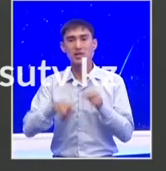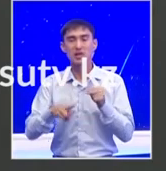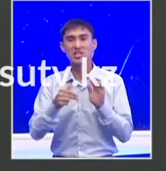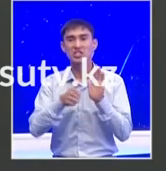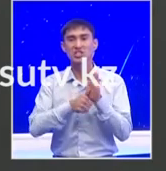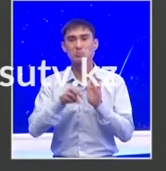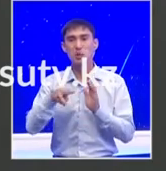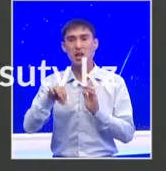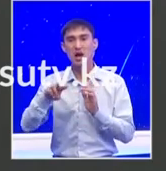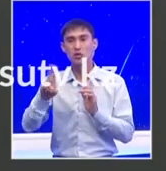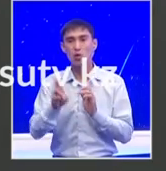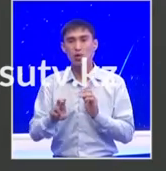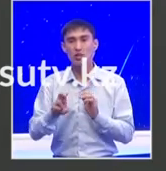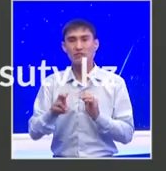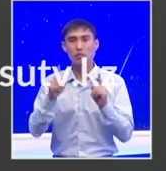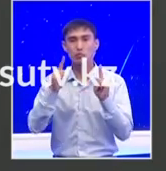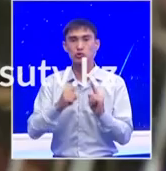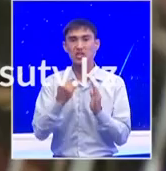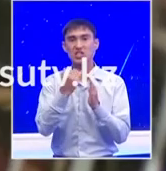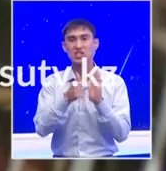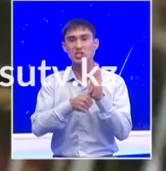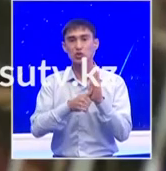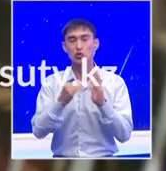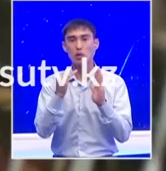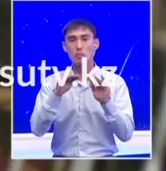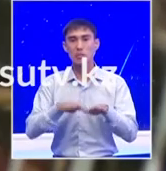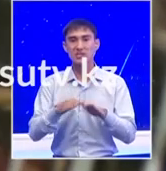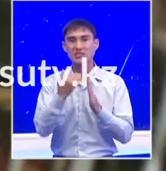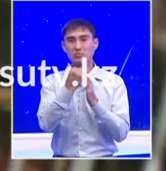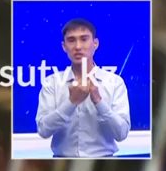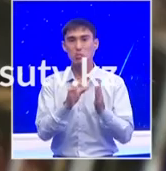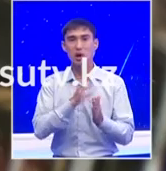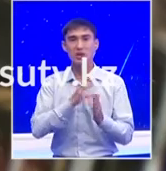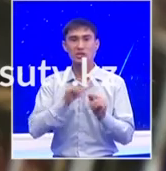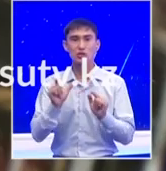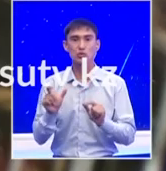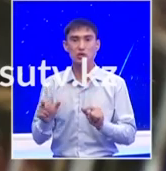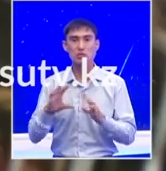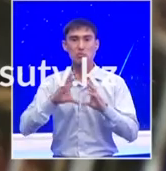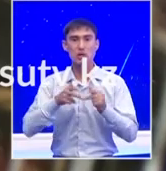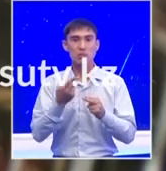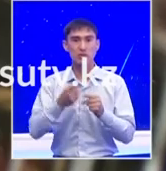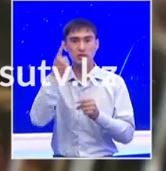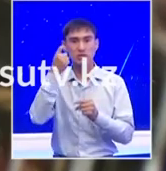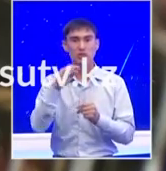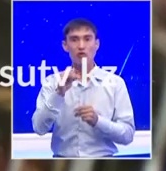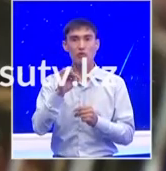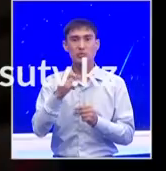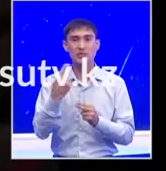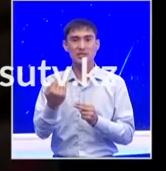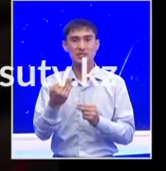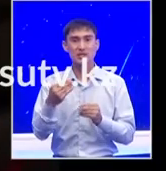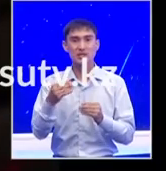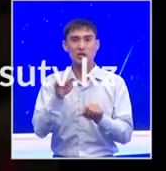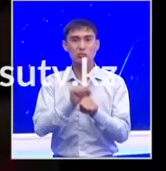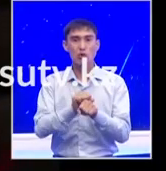более 6 миллиардов долларов и опустился на 6-е место в списке богатейших людей мира. Об этом сообщает Forbes. Из-за